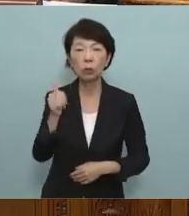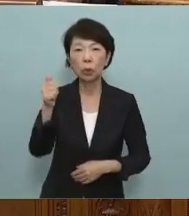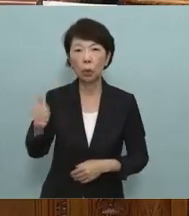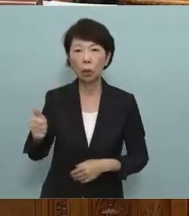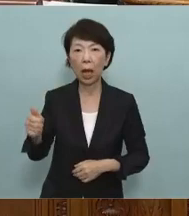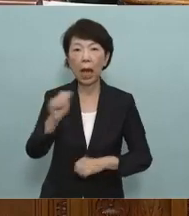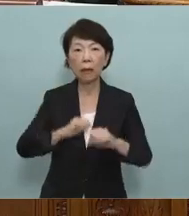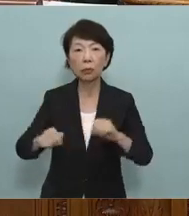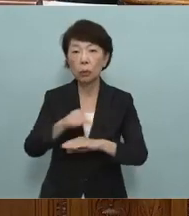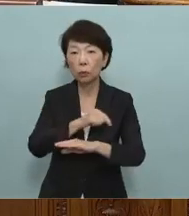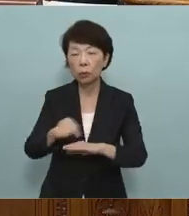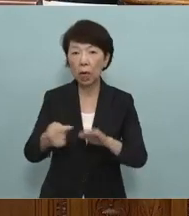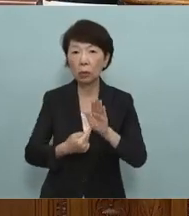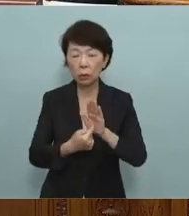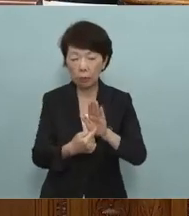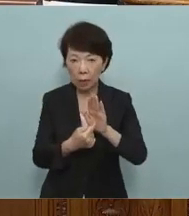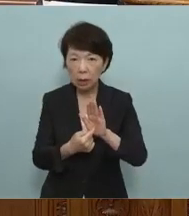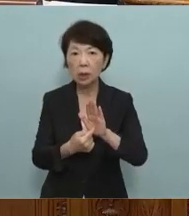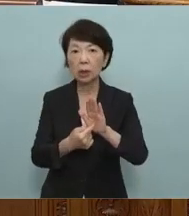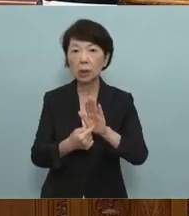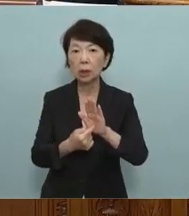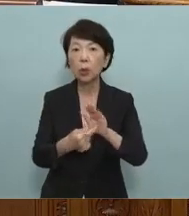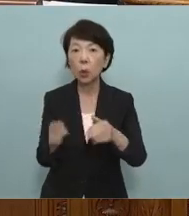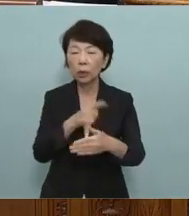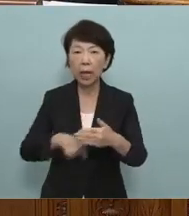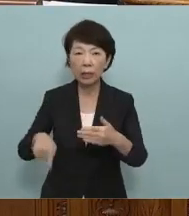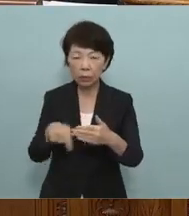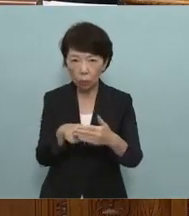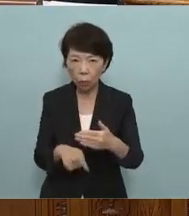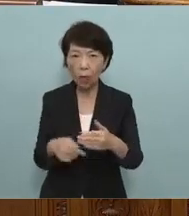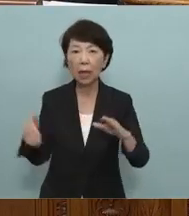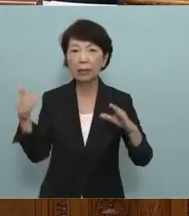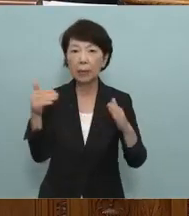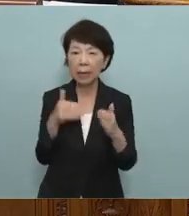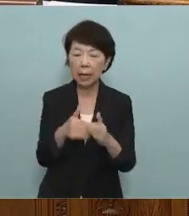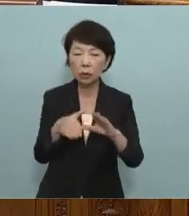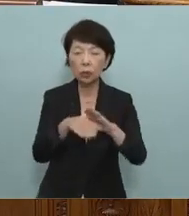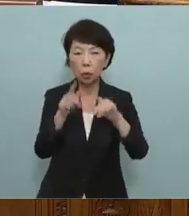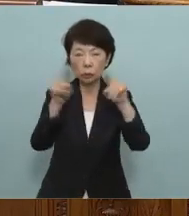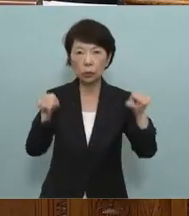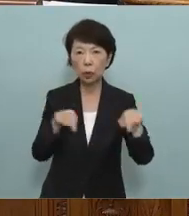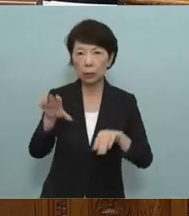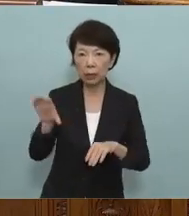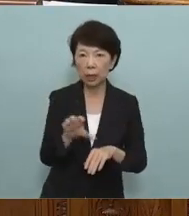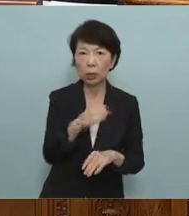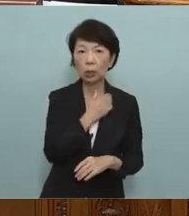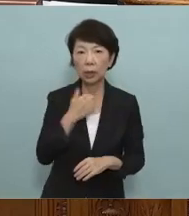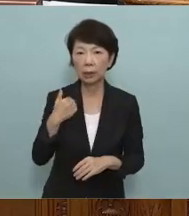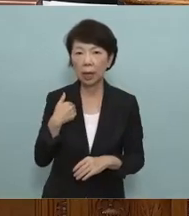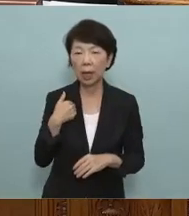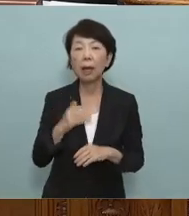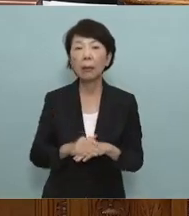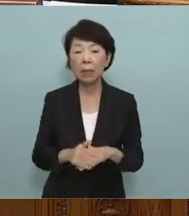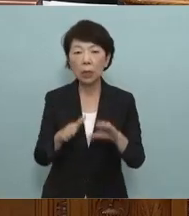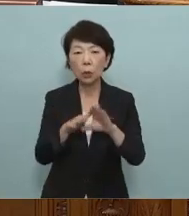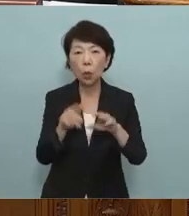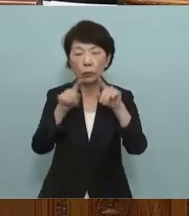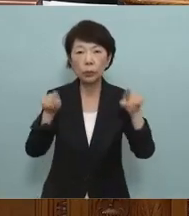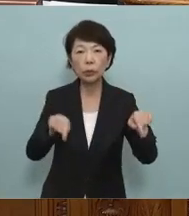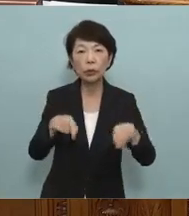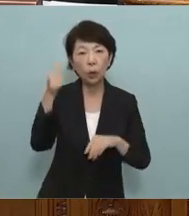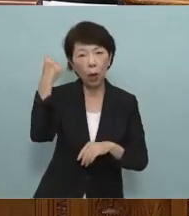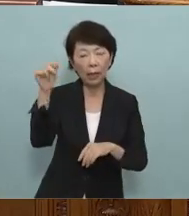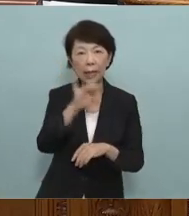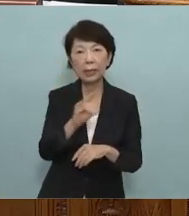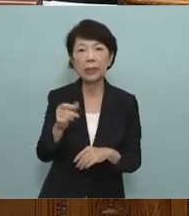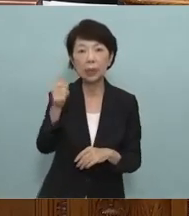クションプランを示し、その趣旨が最終文書にも生かされたこと、また最終成果文書案が議長による